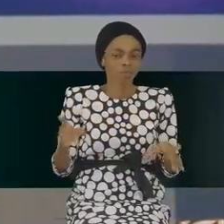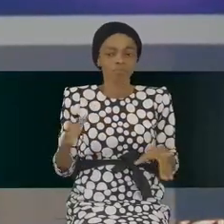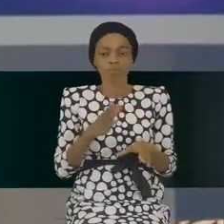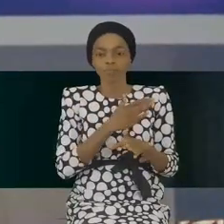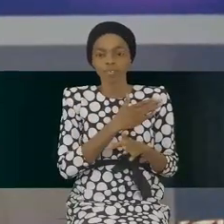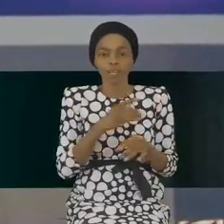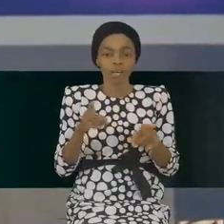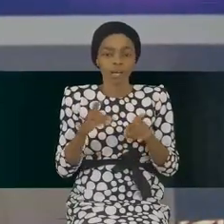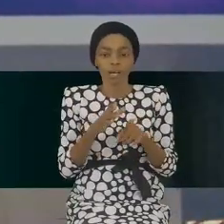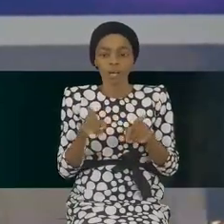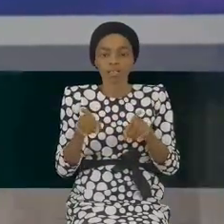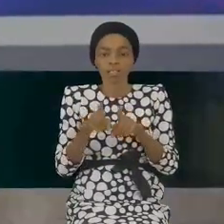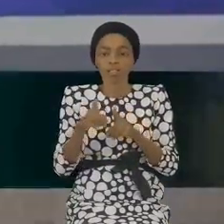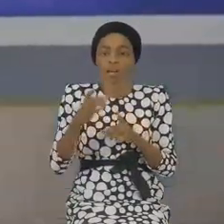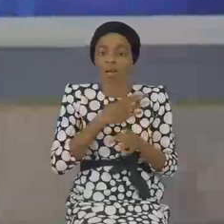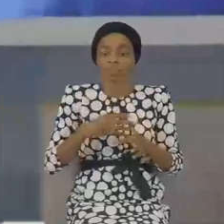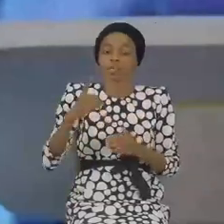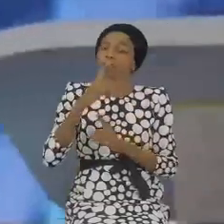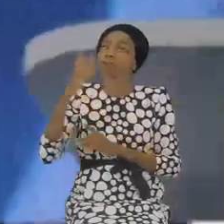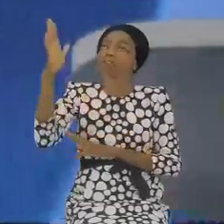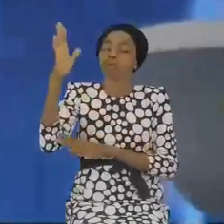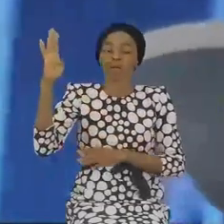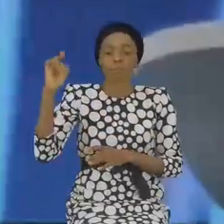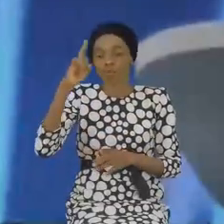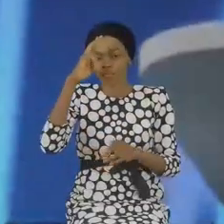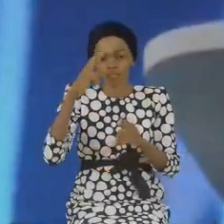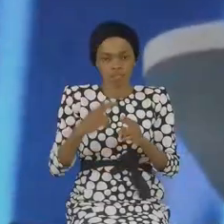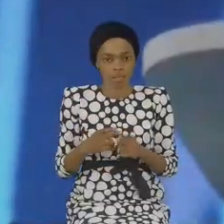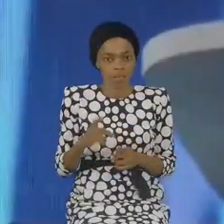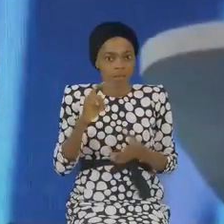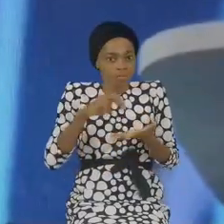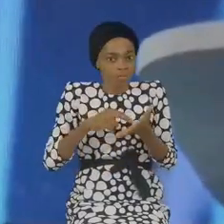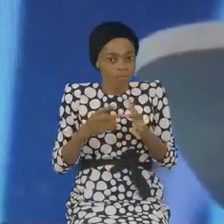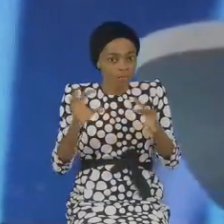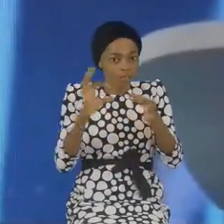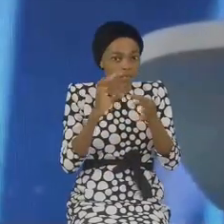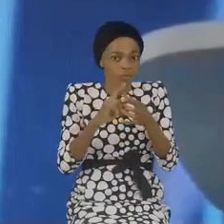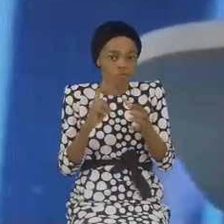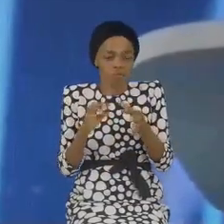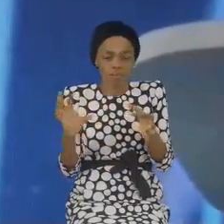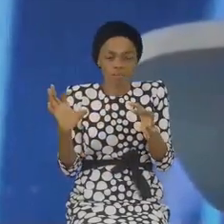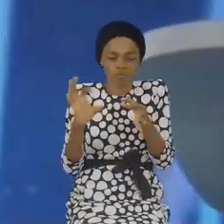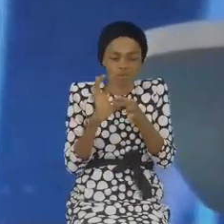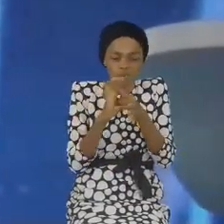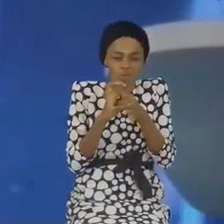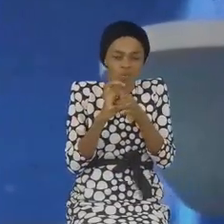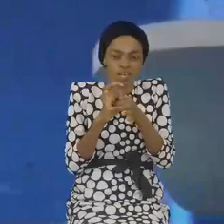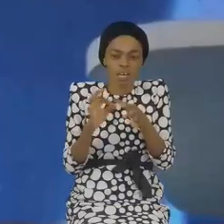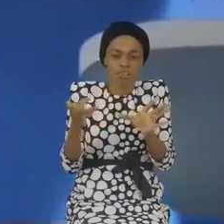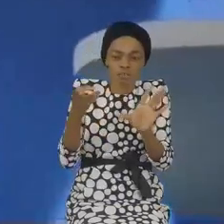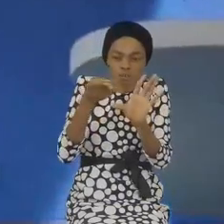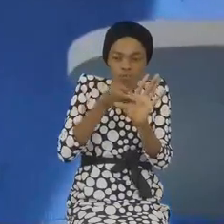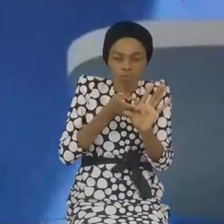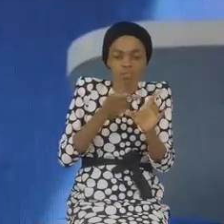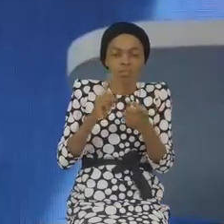Tu craindras l'Éternel ton Dieu, tu le serviras, tu t'attacheras à lui. S'attacher, si c'est être joint au Seigneur,